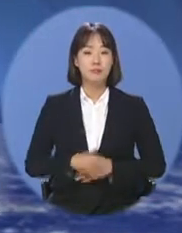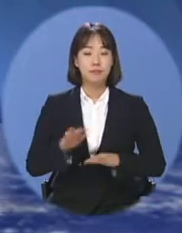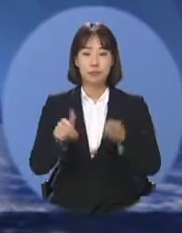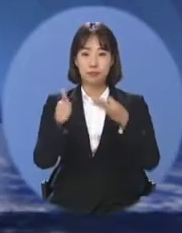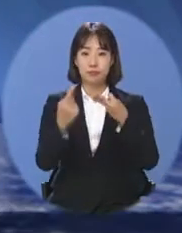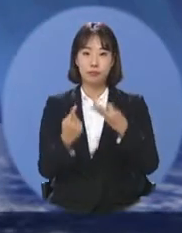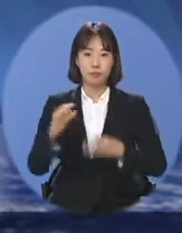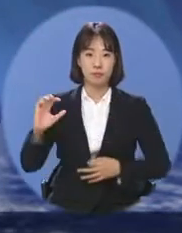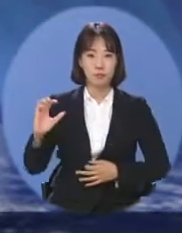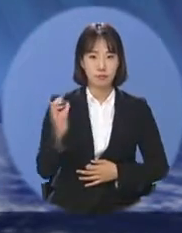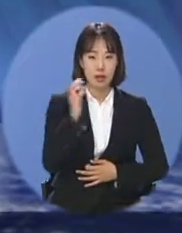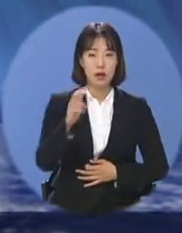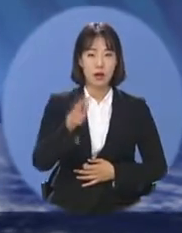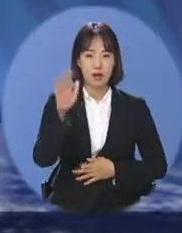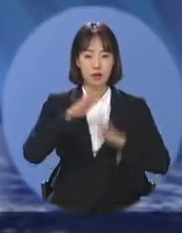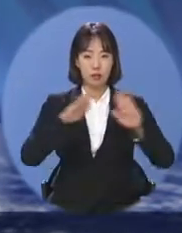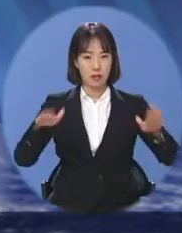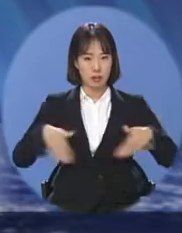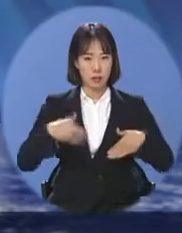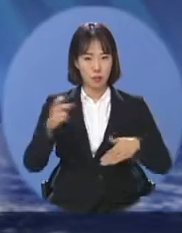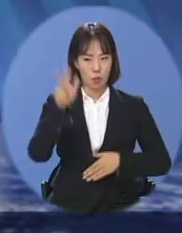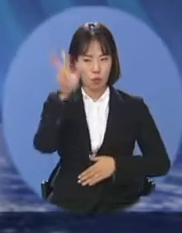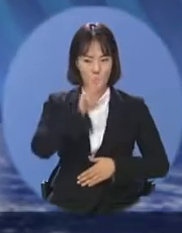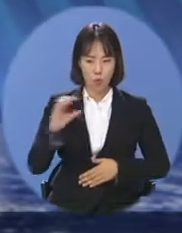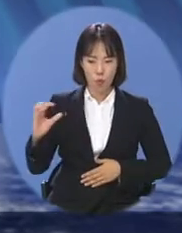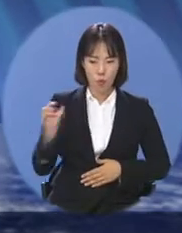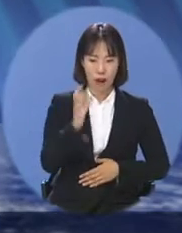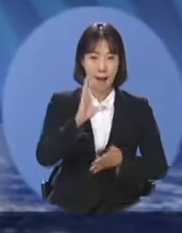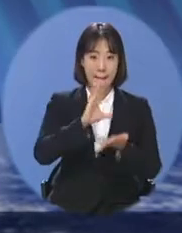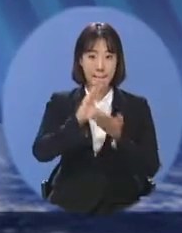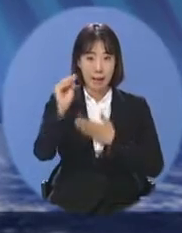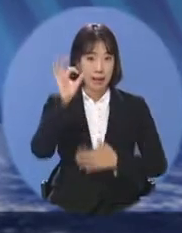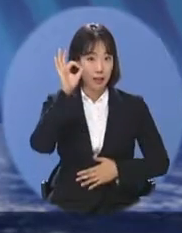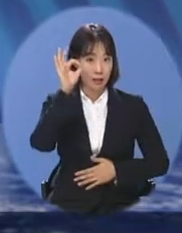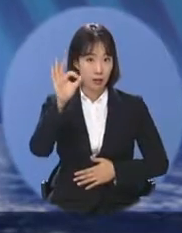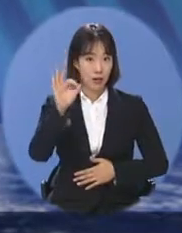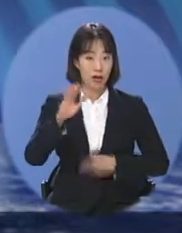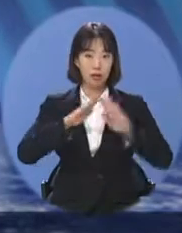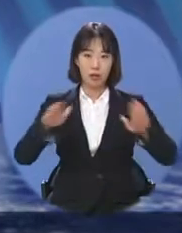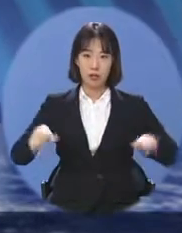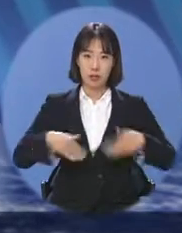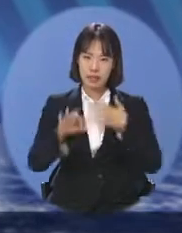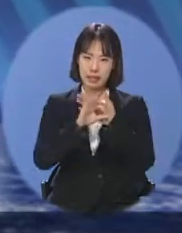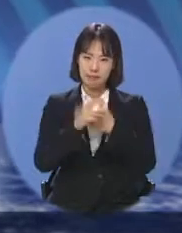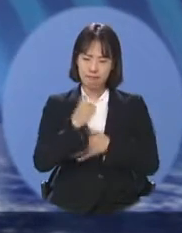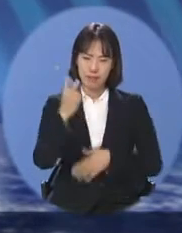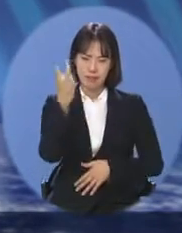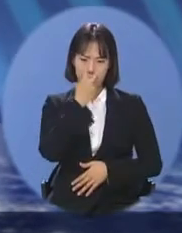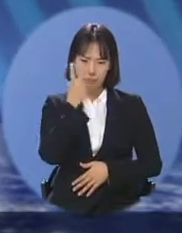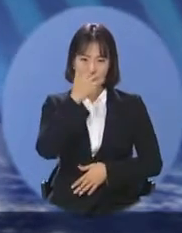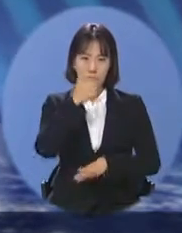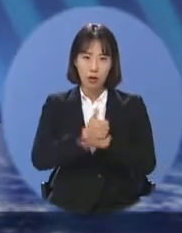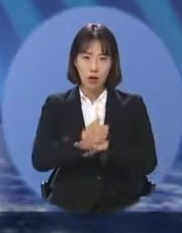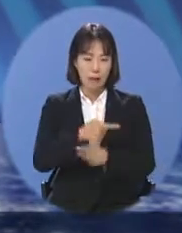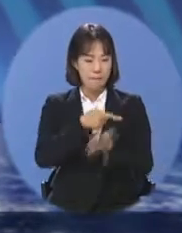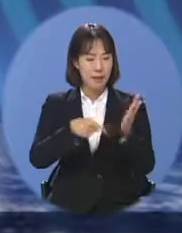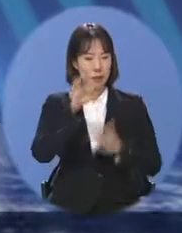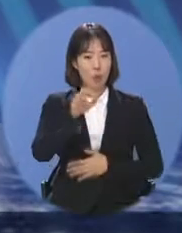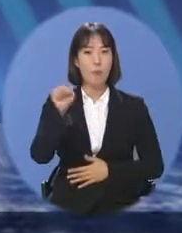제13호 태풍 링링이 전남 산안권을 비롯해서 한반도를 관통한 지 열흘이 넘어가고 있습니다. 전라남도가 잠정적으로 집계를 한 결과